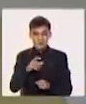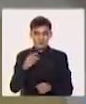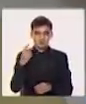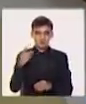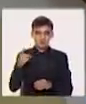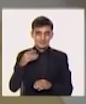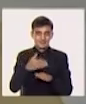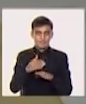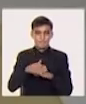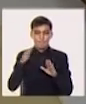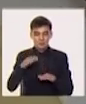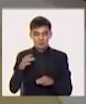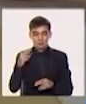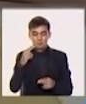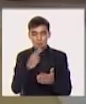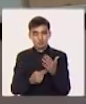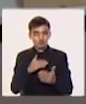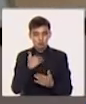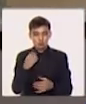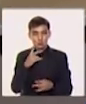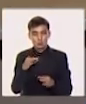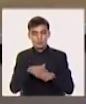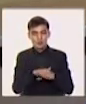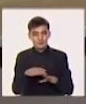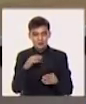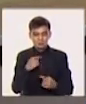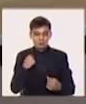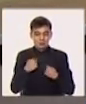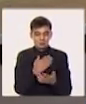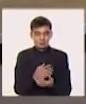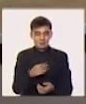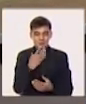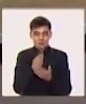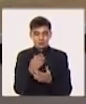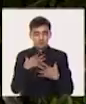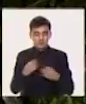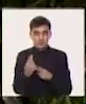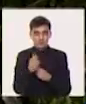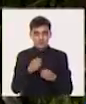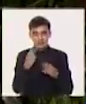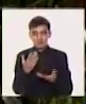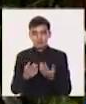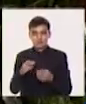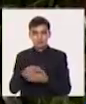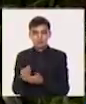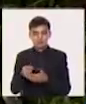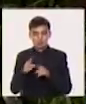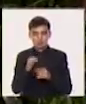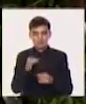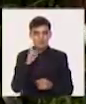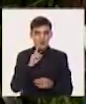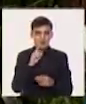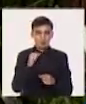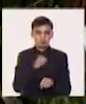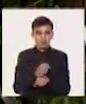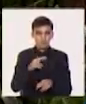амалын жасауы қалыпты, бірақ ер қиналып қалды. Олар ауруын емдеген жоқ, яғни мәселесі шешілмеді. Тек уақытша ауырғанды тоқтататын дәрі